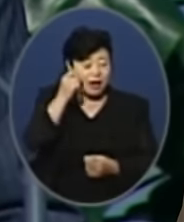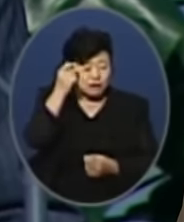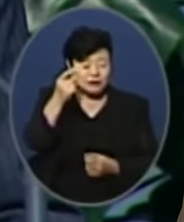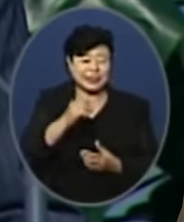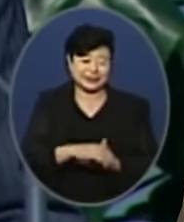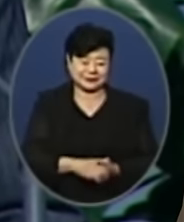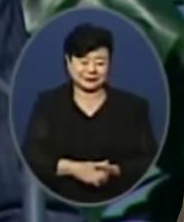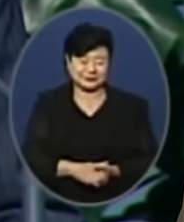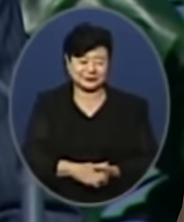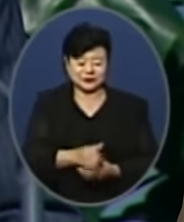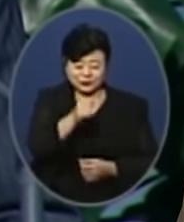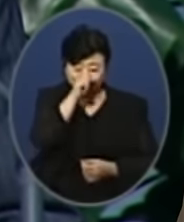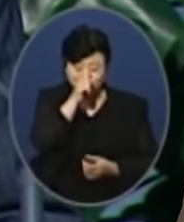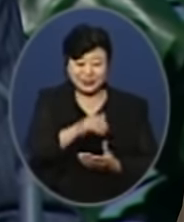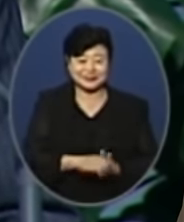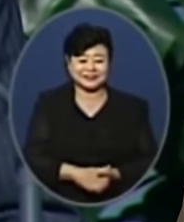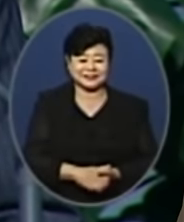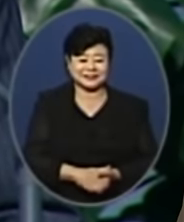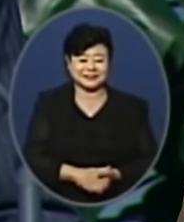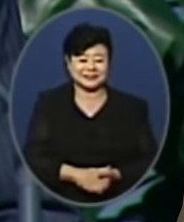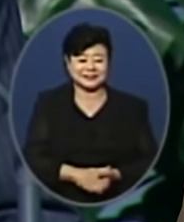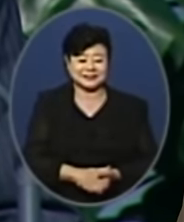사는 것보다 훨씬 낫습니다.